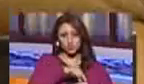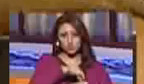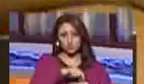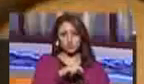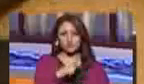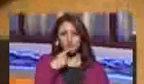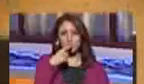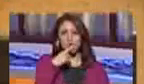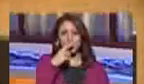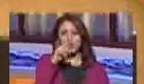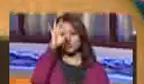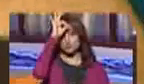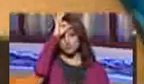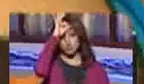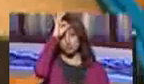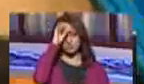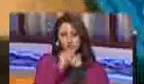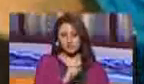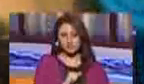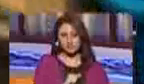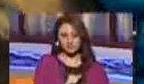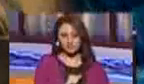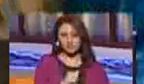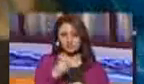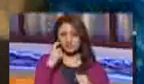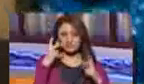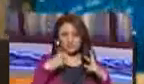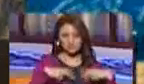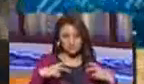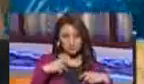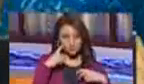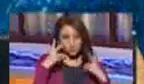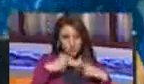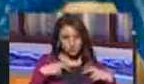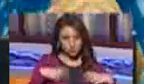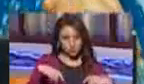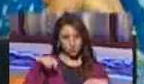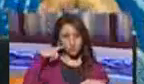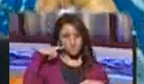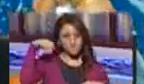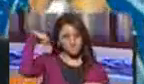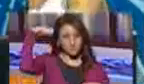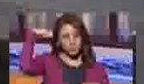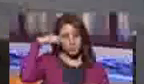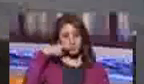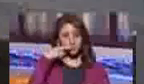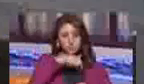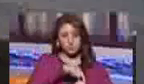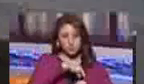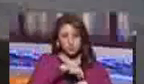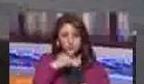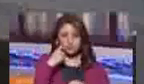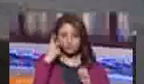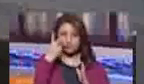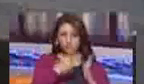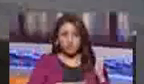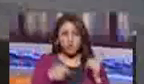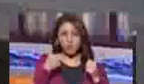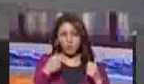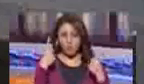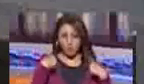الشرطه. اما حاله حماده الطبيه فاطلعنا عليها مدير عام المستشفى. حاله الطبيه بتاعته